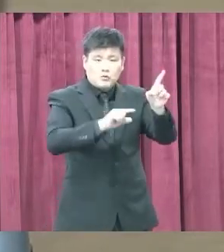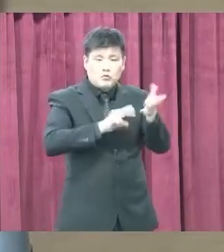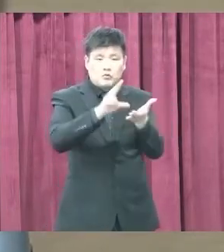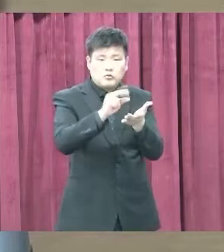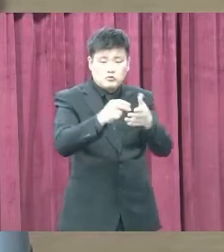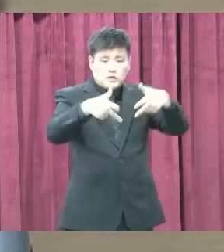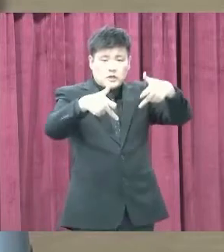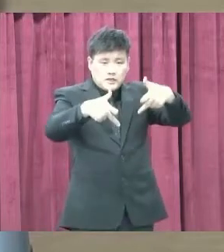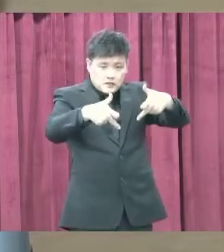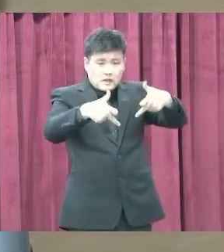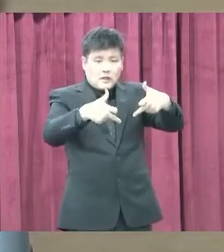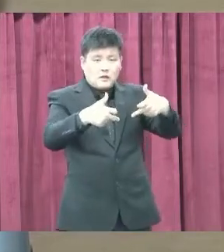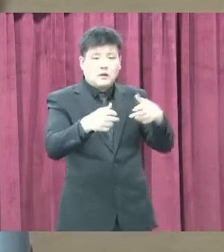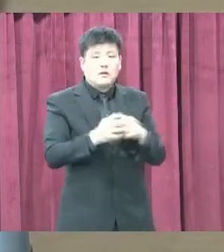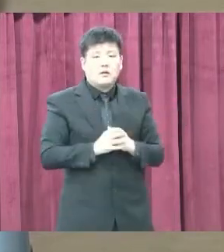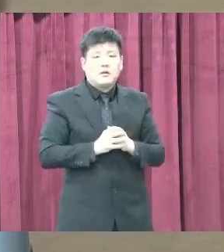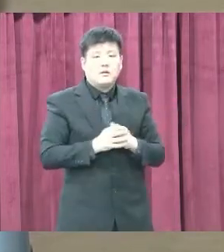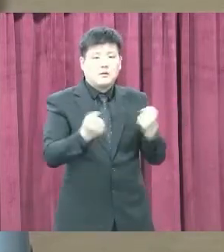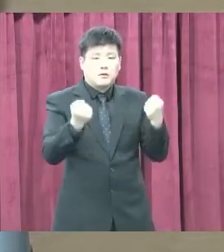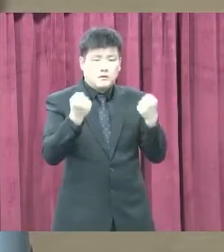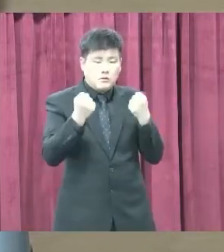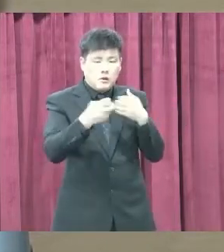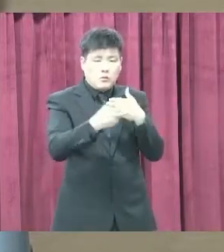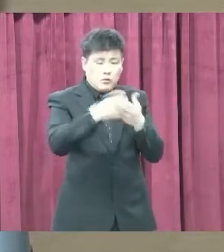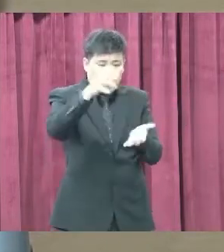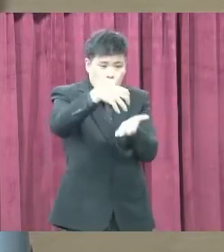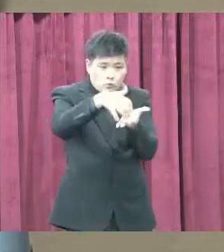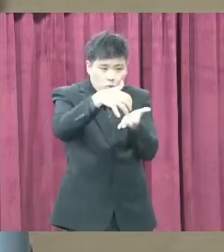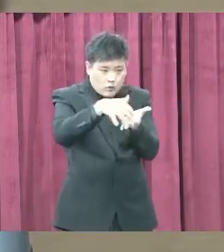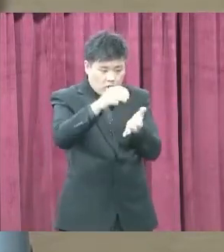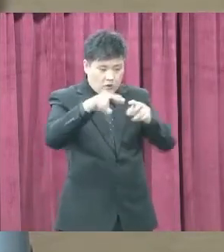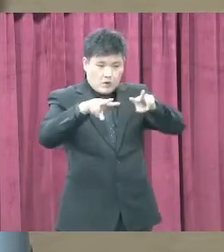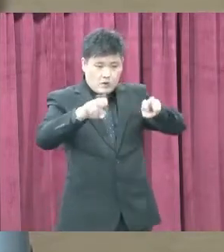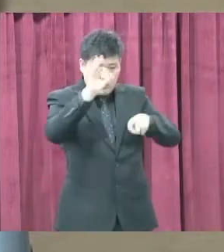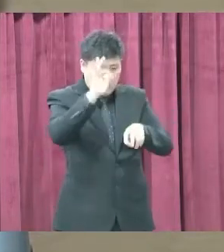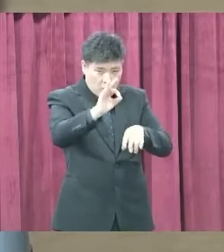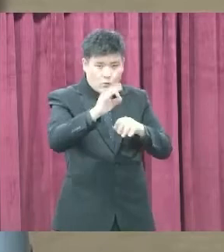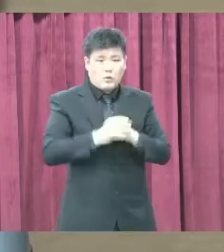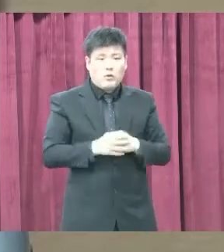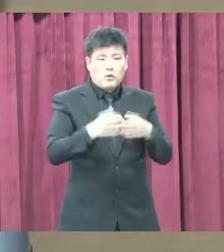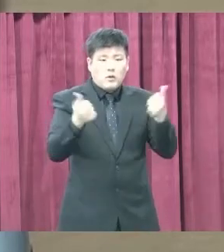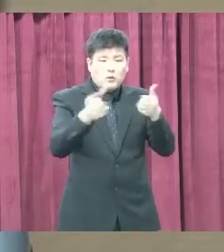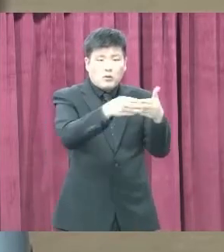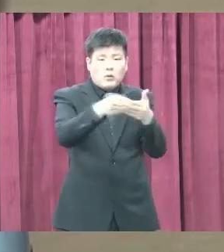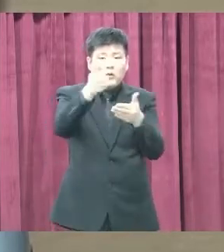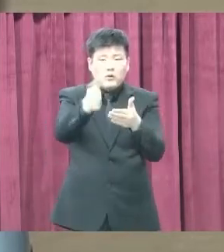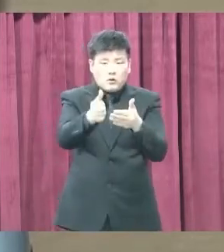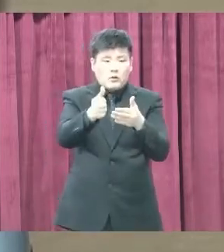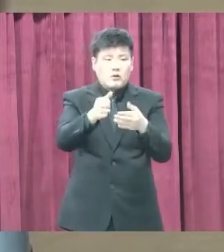장애인 건강보건통계 들여다보기입니다. 자장을 맡아주신 분은 연세대학교 보건대학원